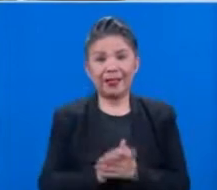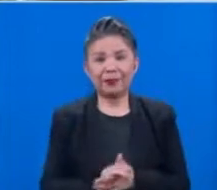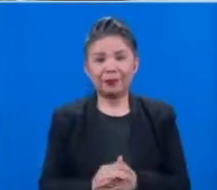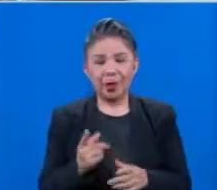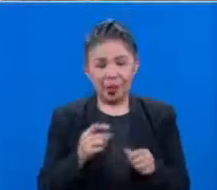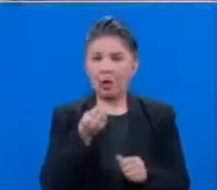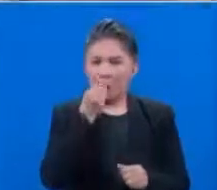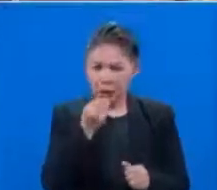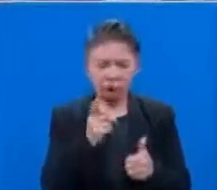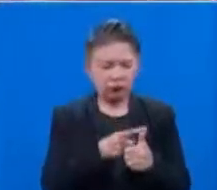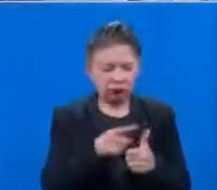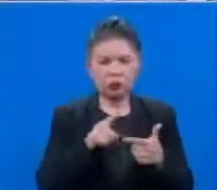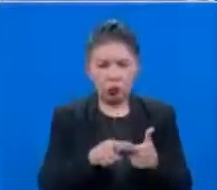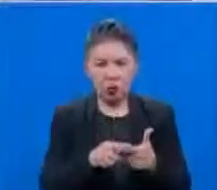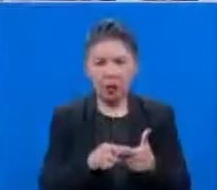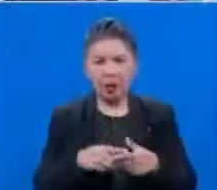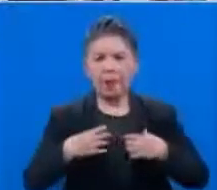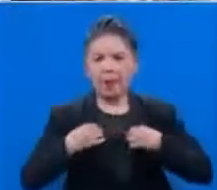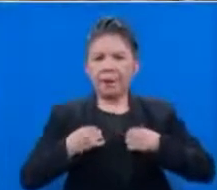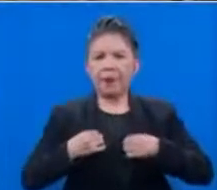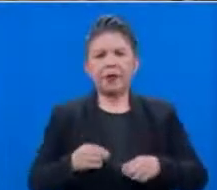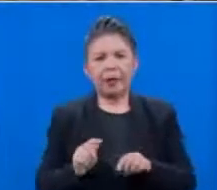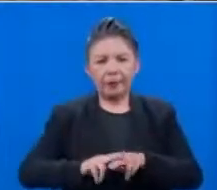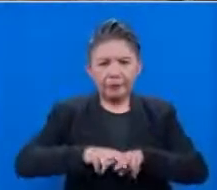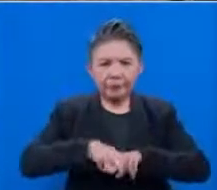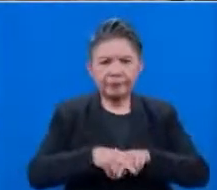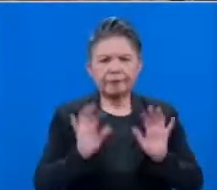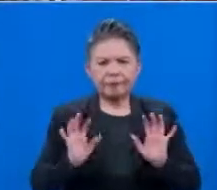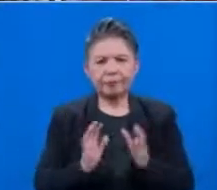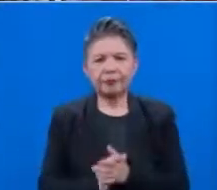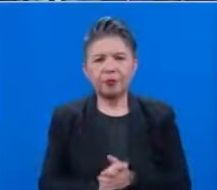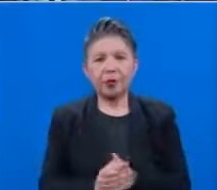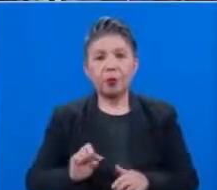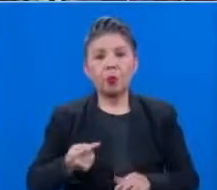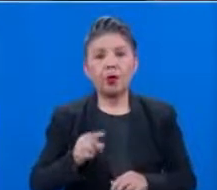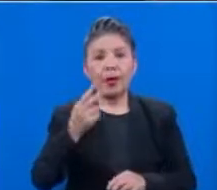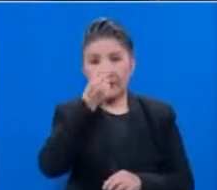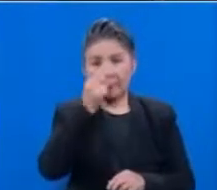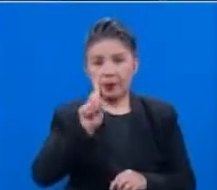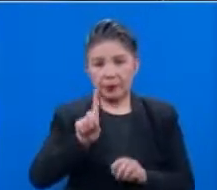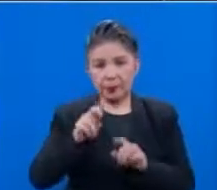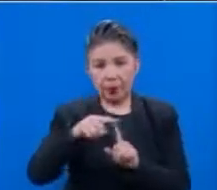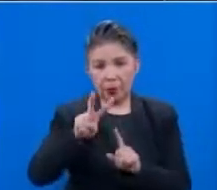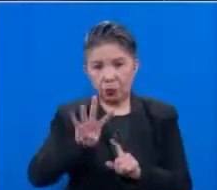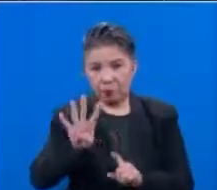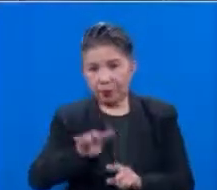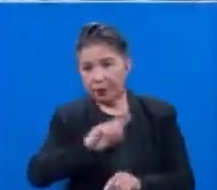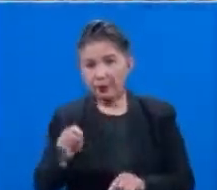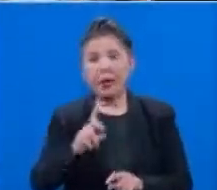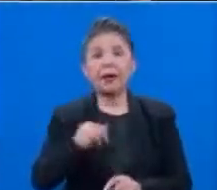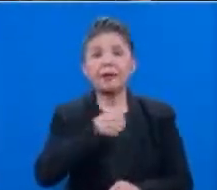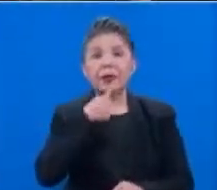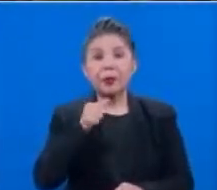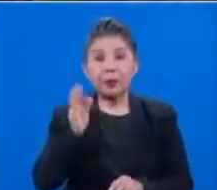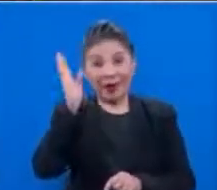kuliner, namun juga UMKM dengan berbagai produk kerajinan tangan. Dan sudah dimulai sejak Kamis 24 Maret hingga Minggu 27